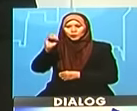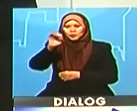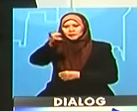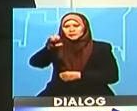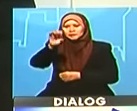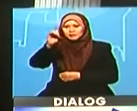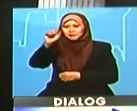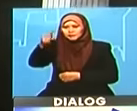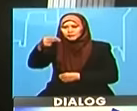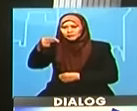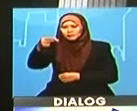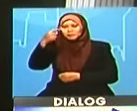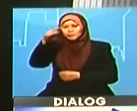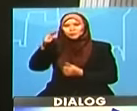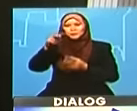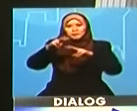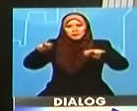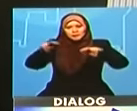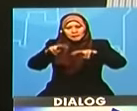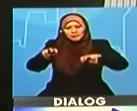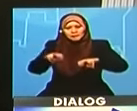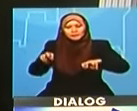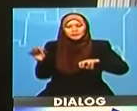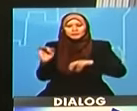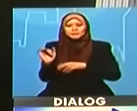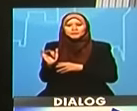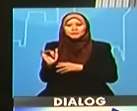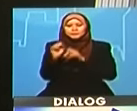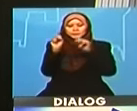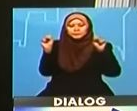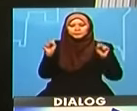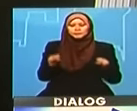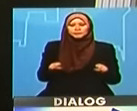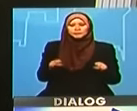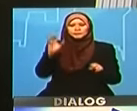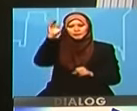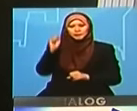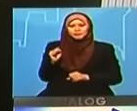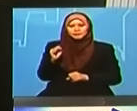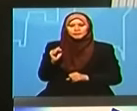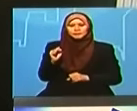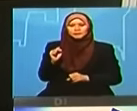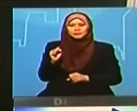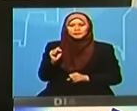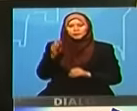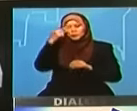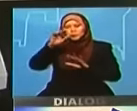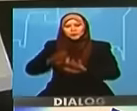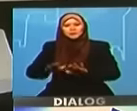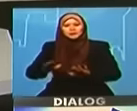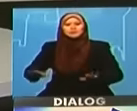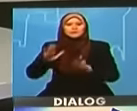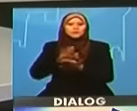kemungkinan kita dapat untuk mengkaji dari segi sistem bas untuk kanak-kanak sekolah